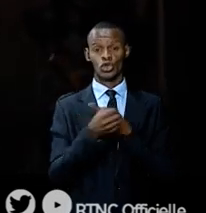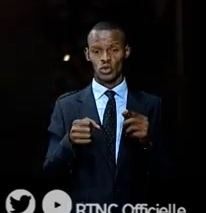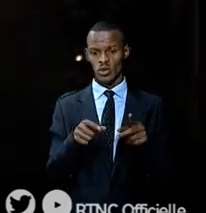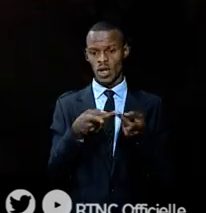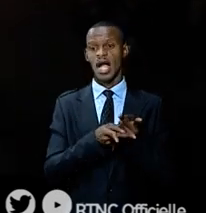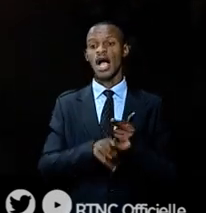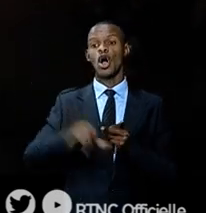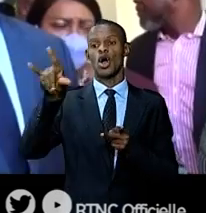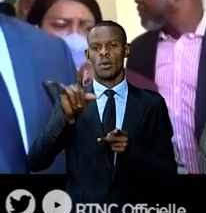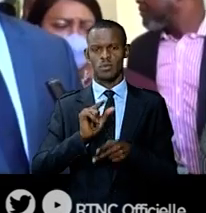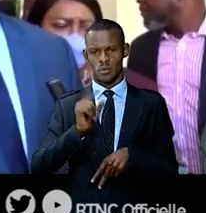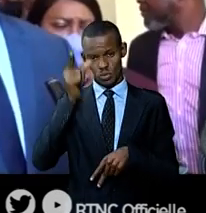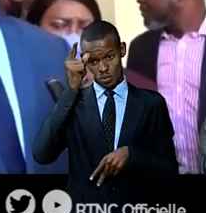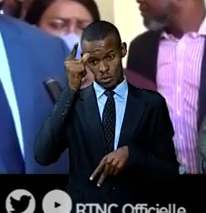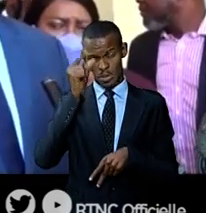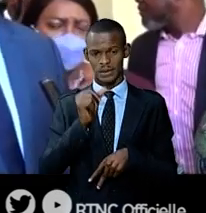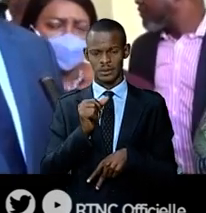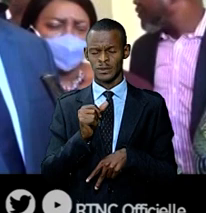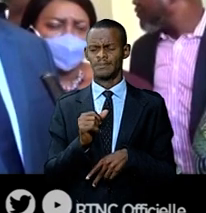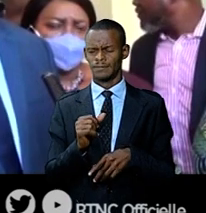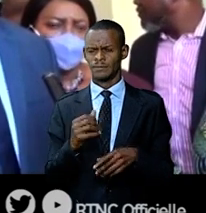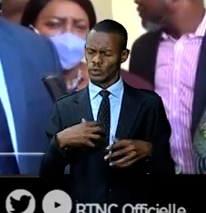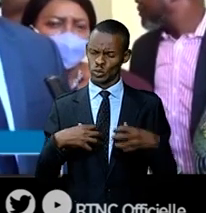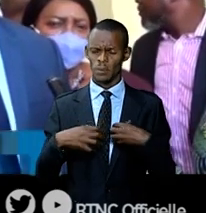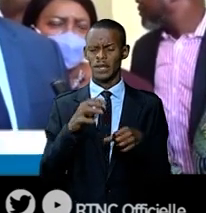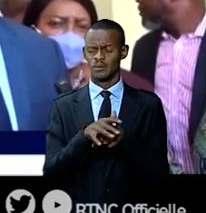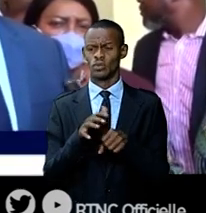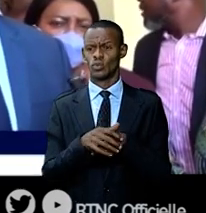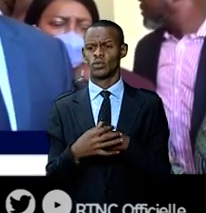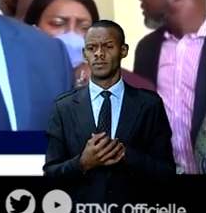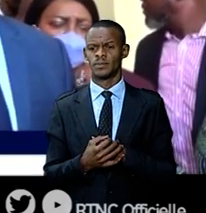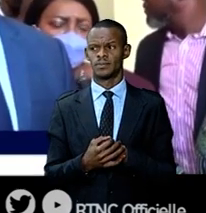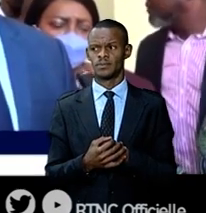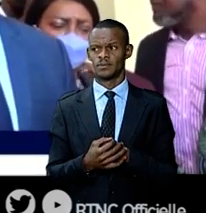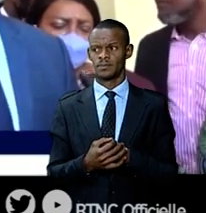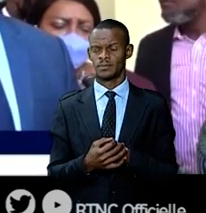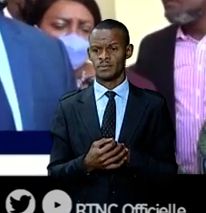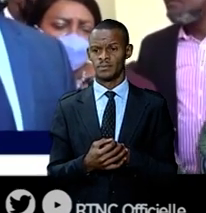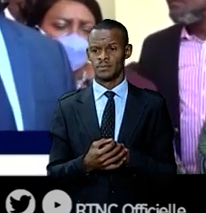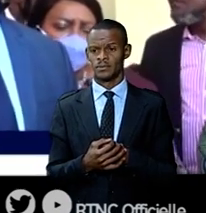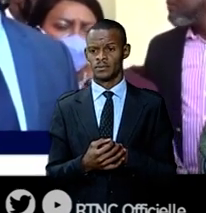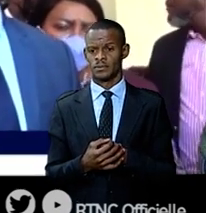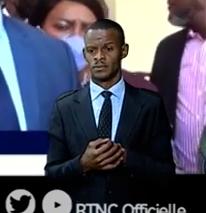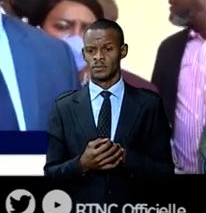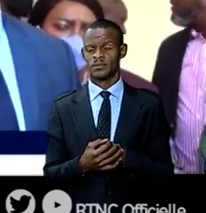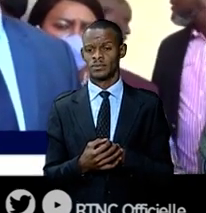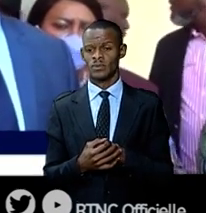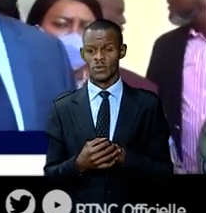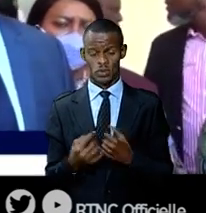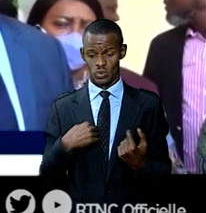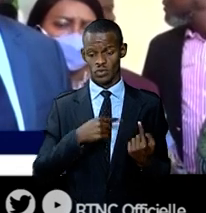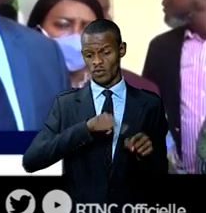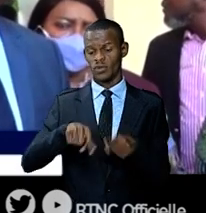vue et nous avons voulu partager ça avec lui en tant que numéro 1 de la province et aussi lui exposer